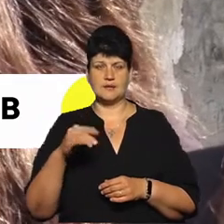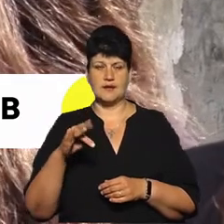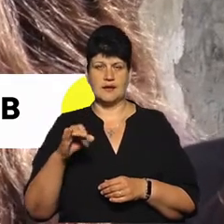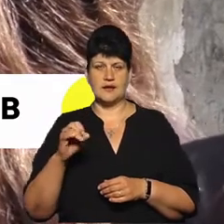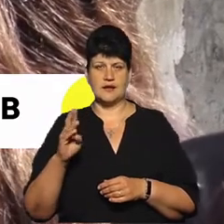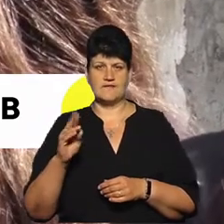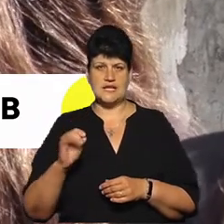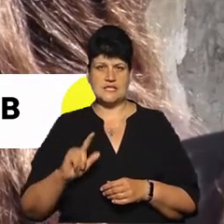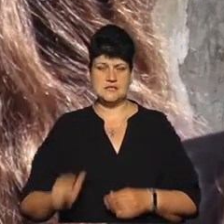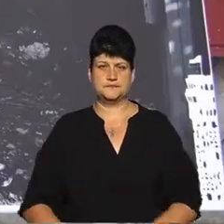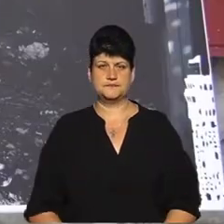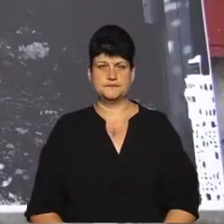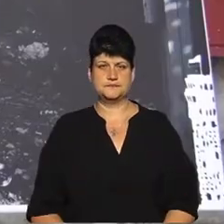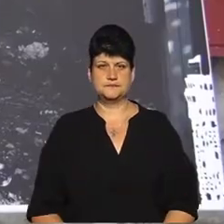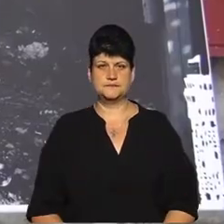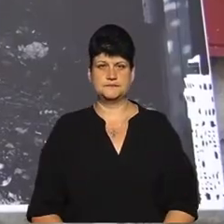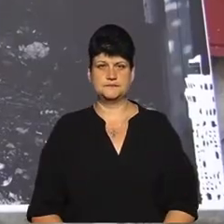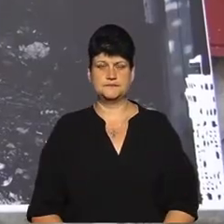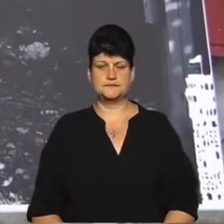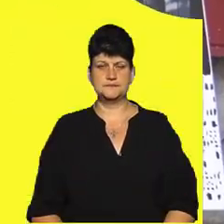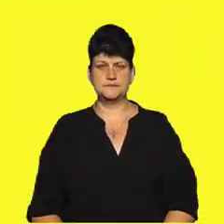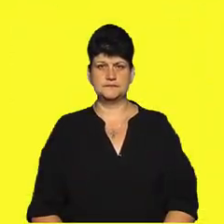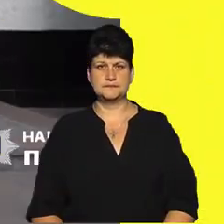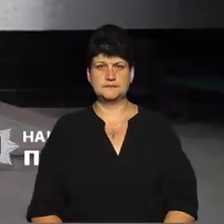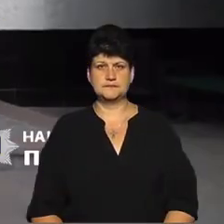Строз, Андрій Рабада. Новини на Суспільному. Тернопіль.